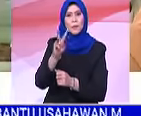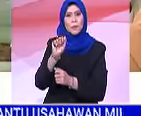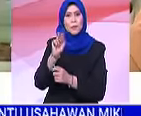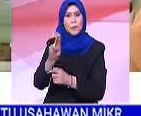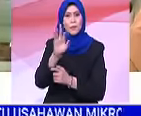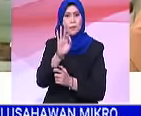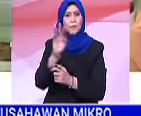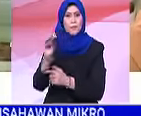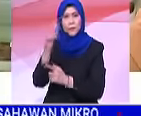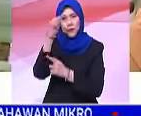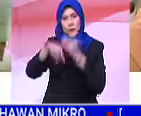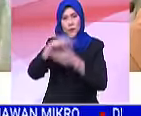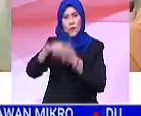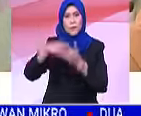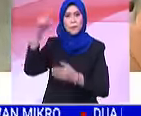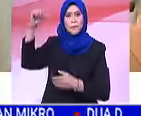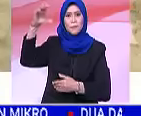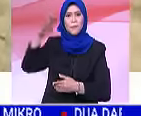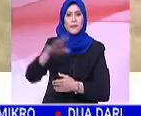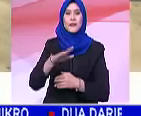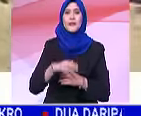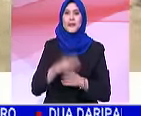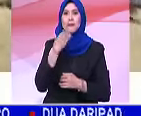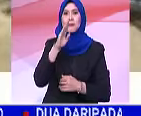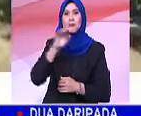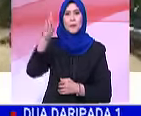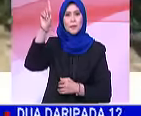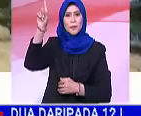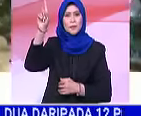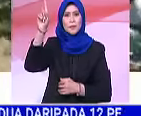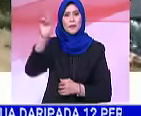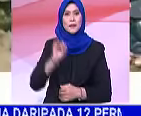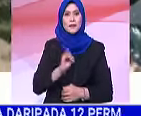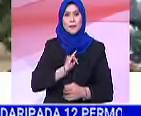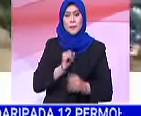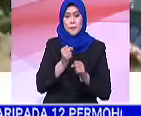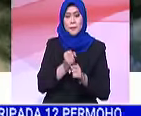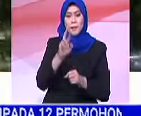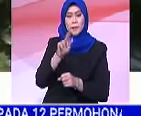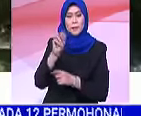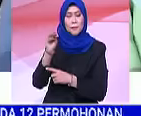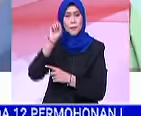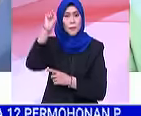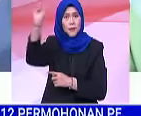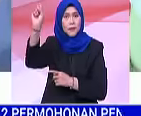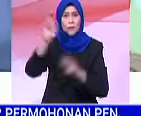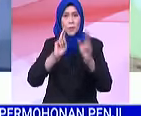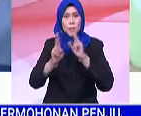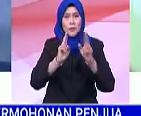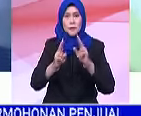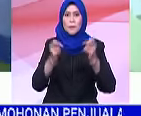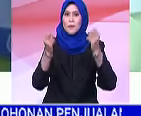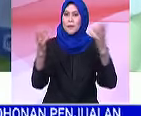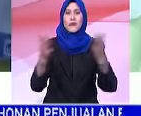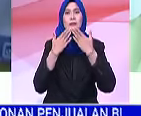menjayakan Jelajah Ramadan kali ini. Alhamdulillah, saya bagi pihak warga RTM Sabah mengucapkan